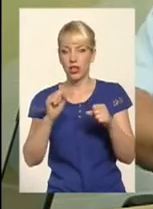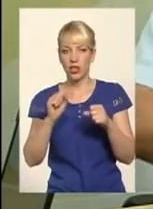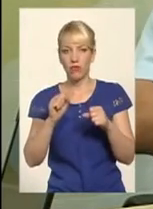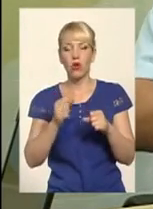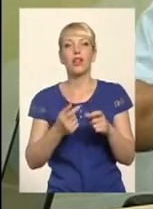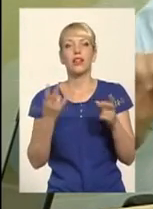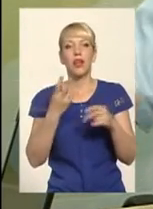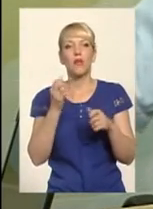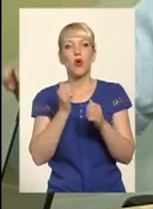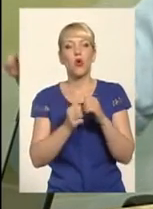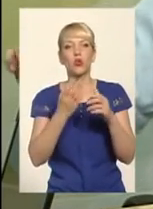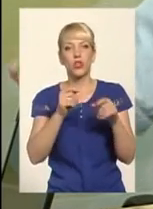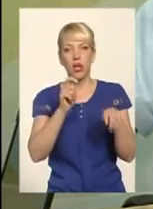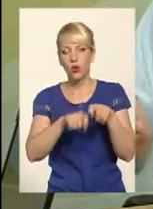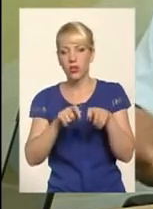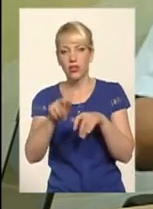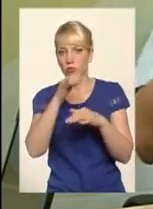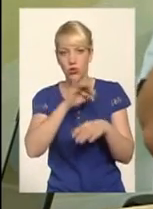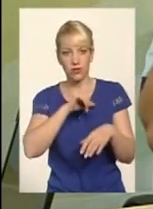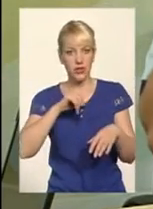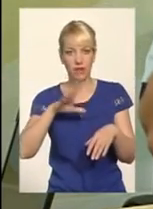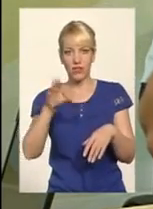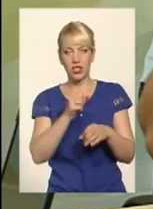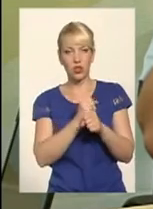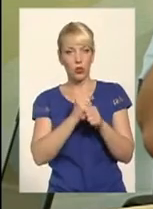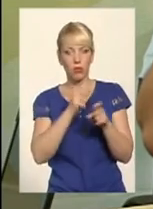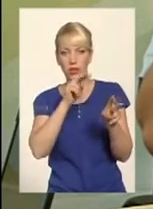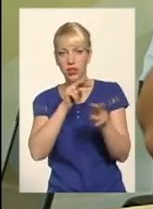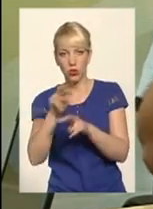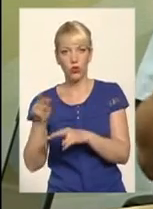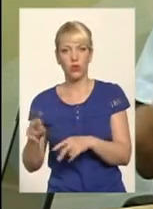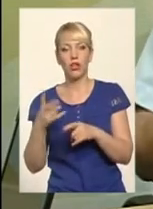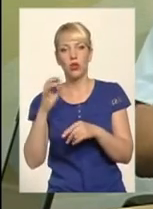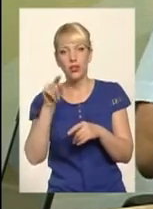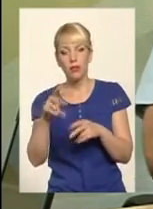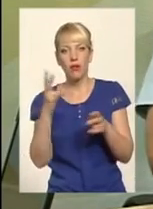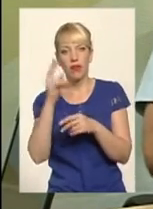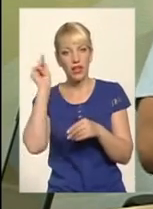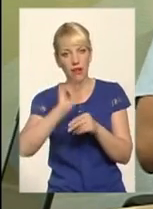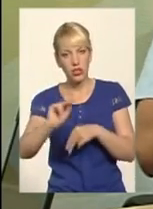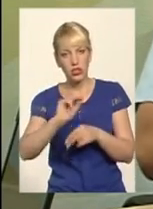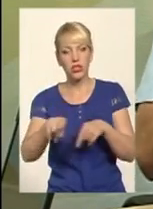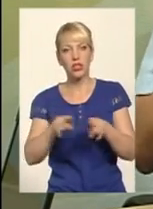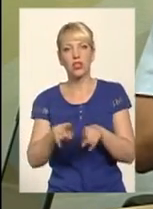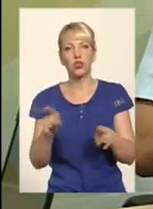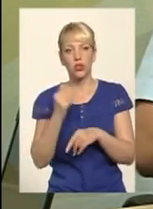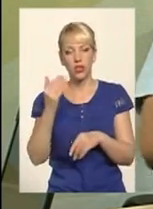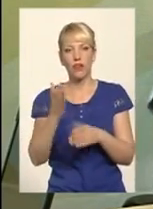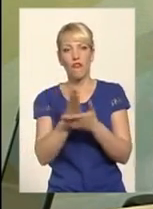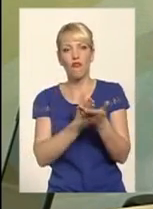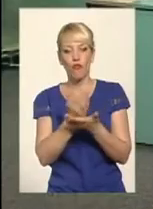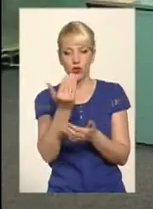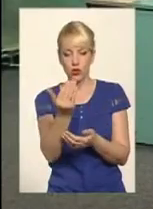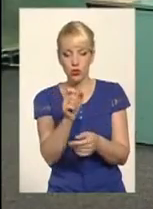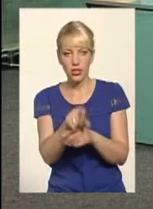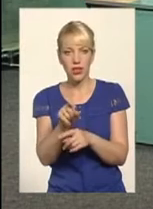дня контролювати кожного виробника. Але ти повинен йому навчити так, щоб він розумів його функцію, саме головне, і